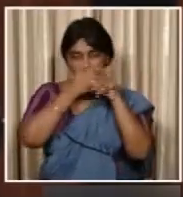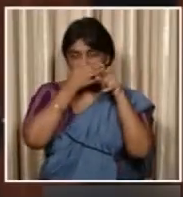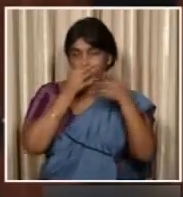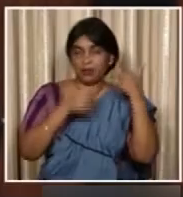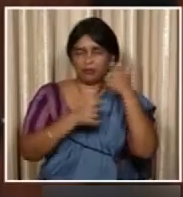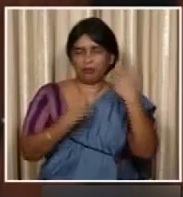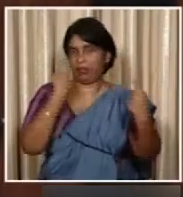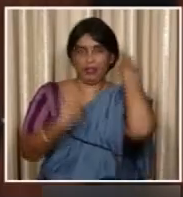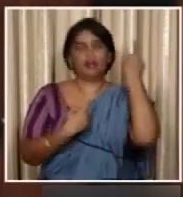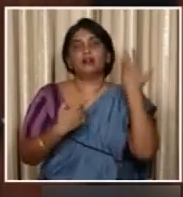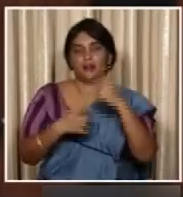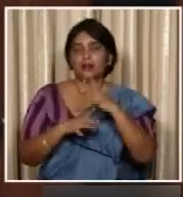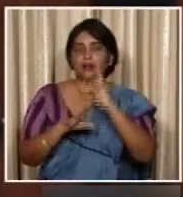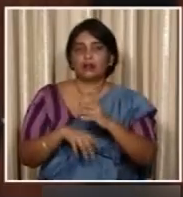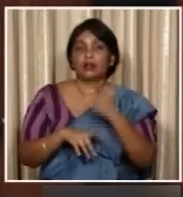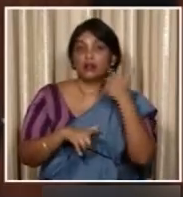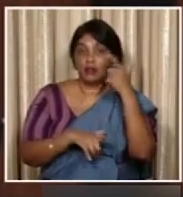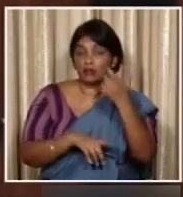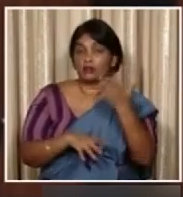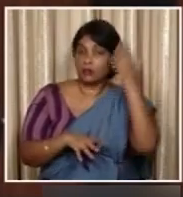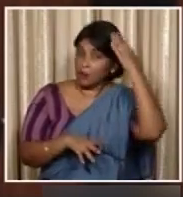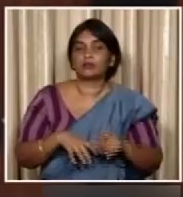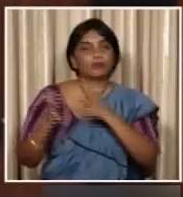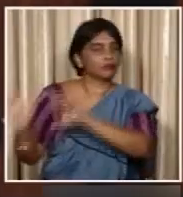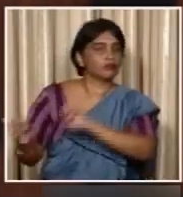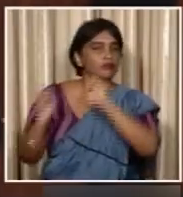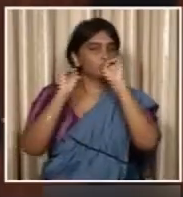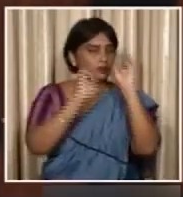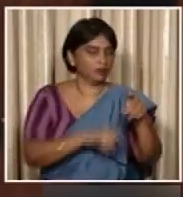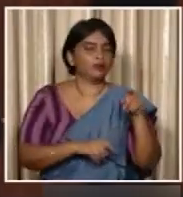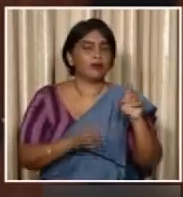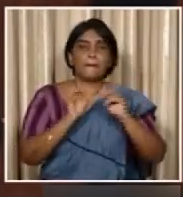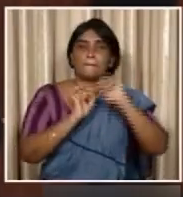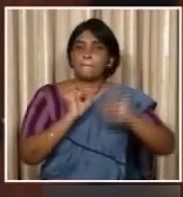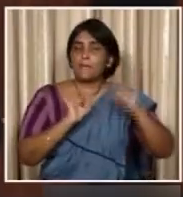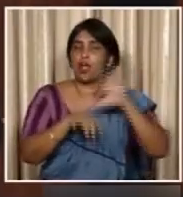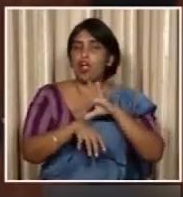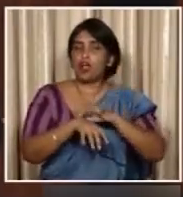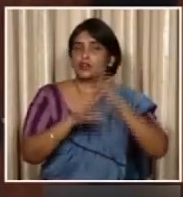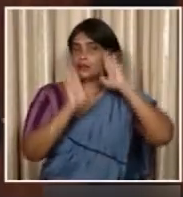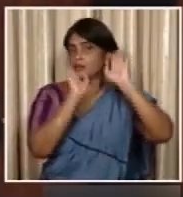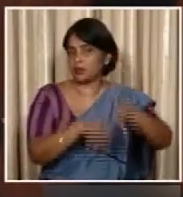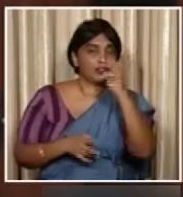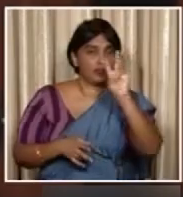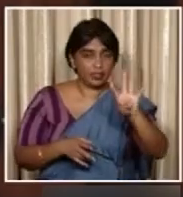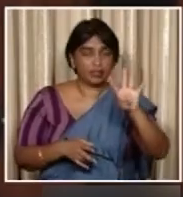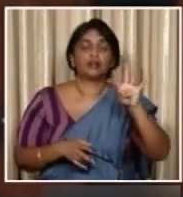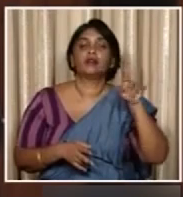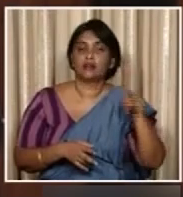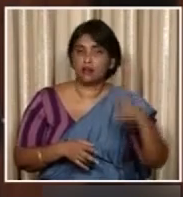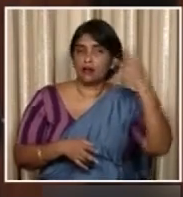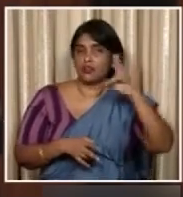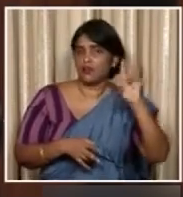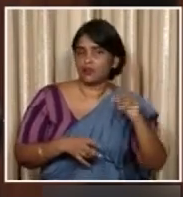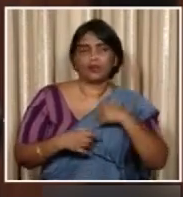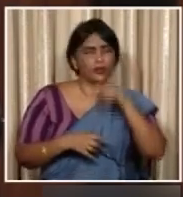මිස් වෙලා තියෙනවා. ඊට පස්සේ තුවක්කුවෙන් ඒ කාන්තාවගේ ඔළුවට පහර දීලා තියෙනවා. බඩ කලපුවේ ස්පිරිතාලේ අද ඇතුළත් කරලා තියෙන මේ කාන්තාව. ඉතා පැහැදිලිව